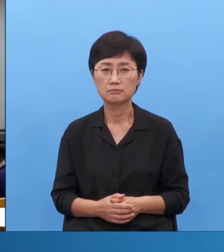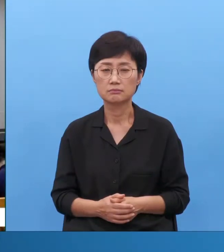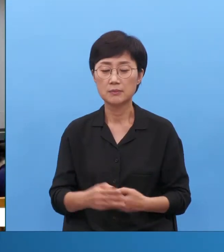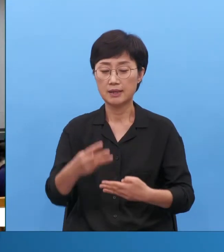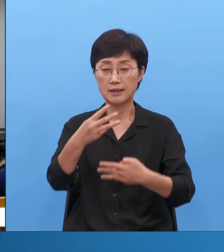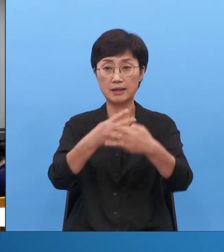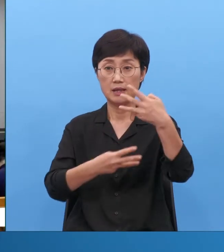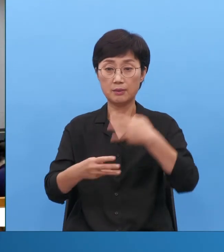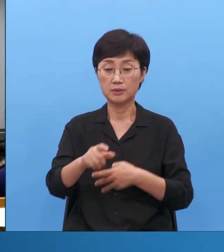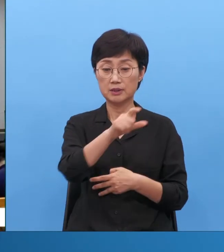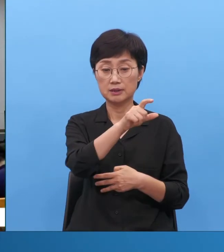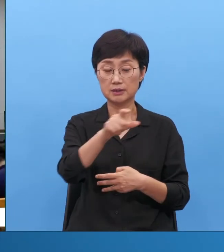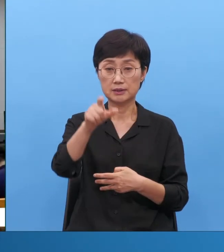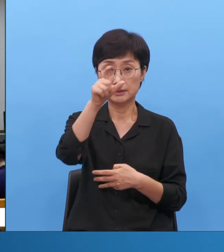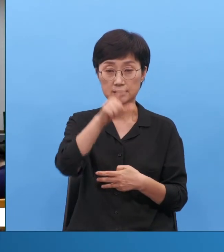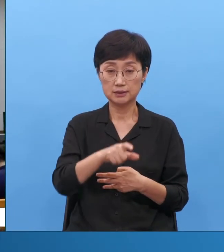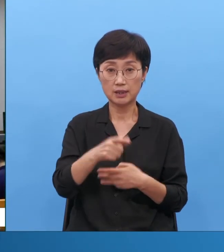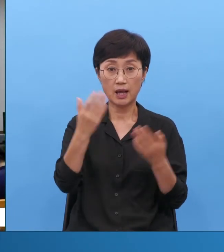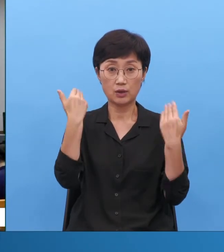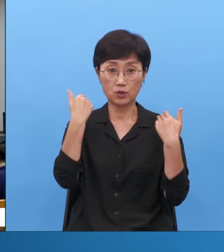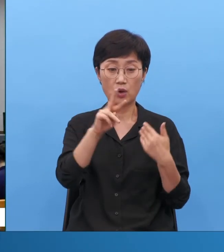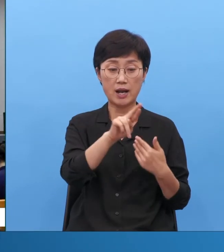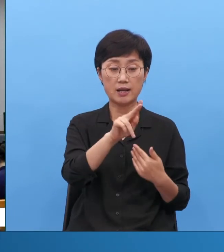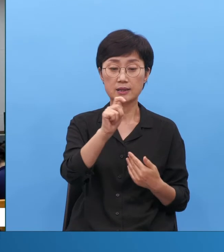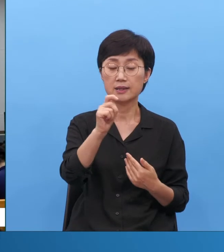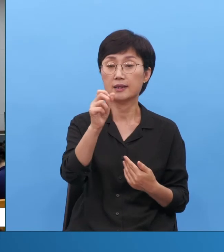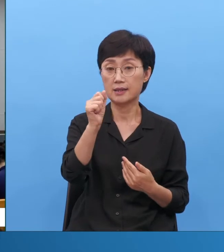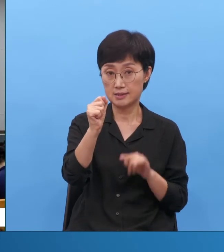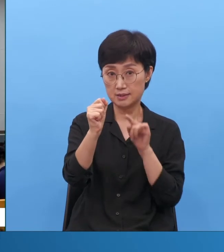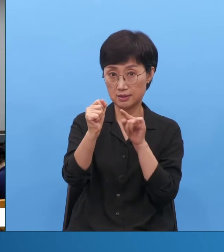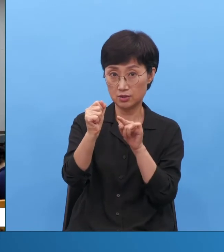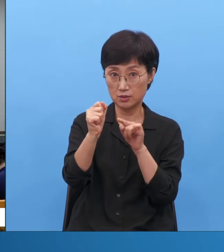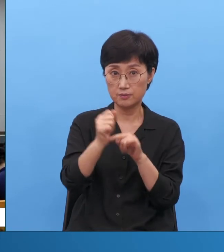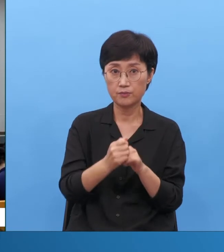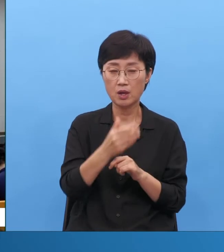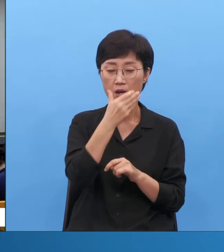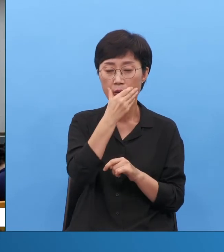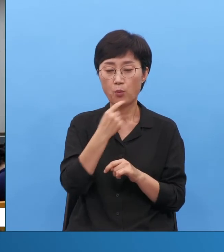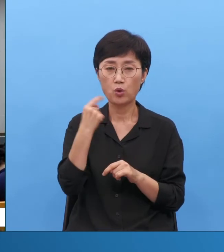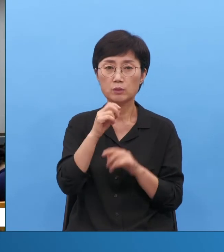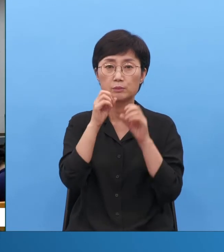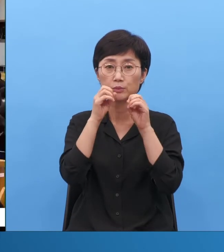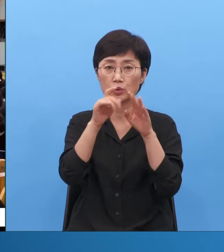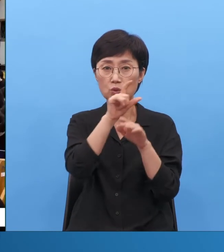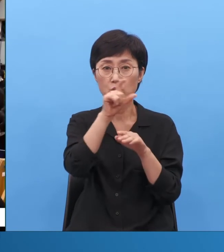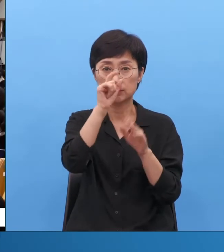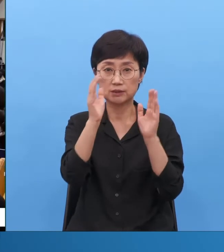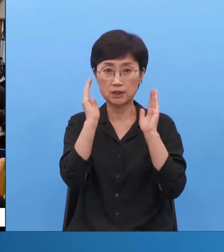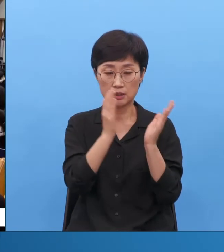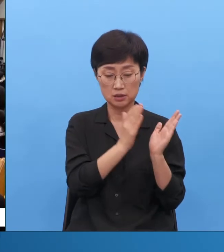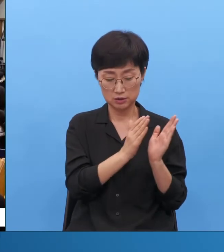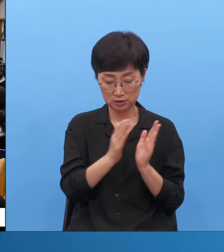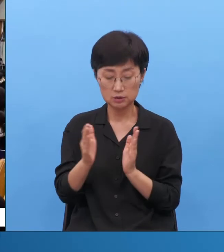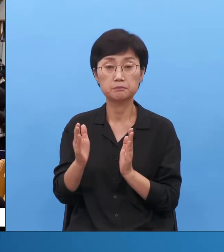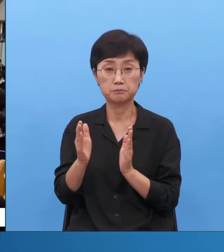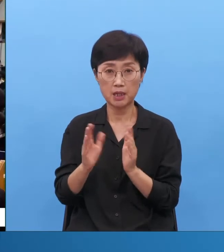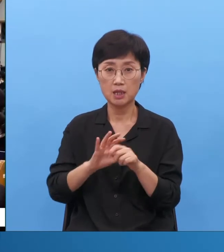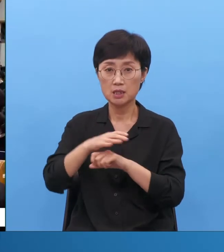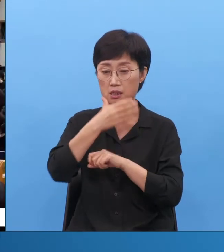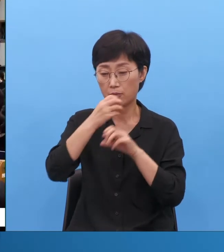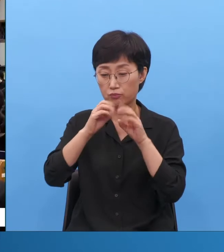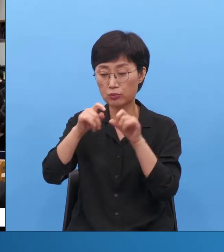렘넌트 신학연구원 RTS는 순례자의 여정 속에 복음전도 신학을 정립한 세계복음화의 지도자를